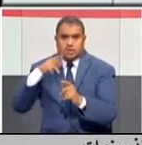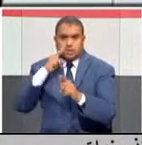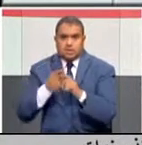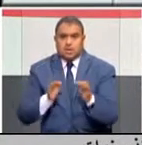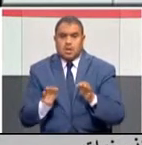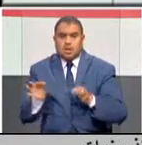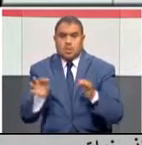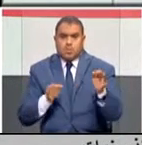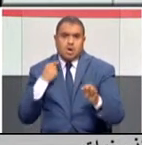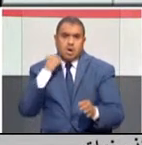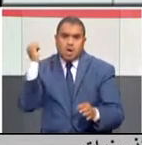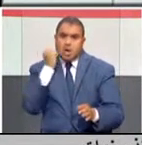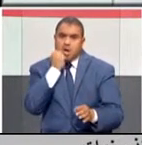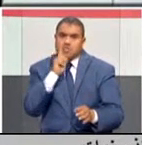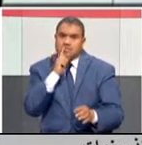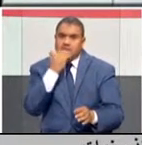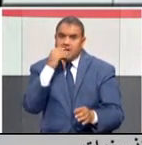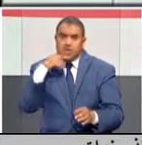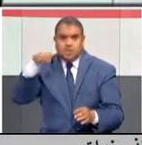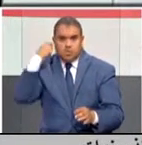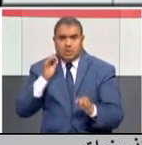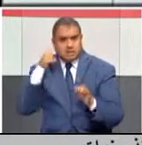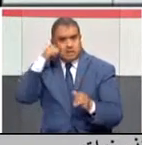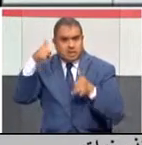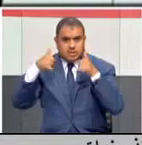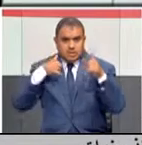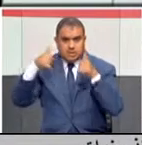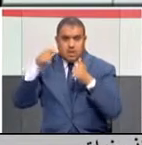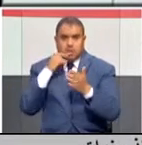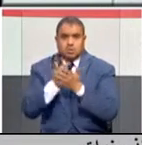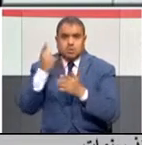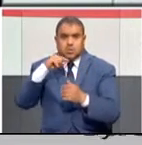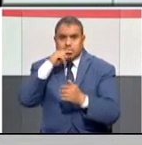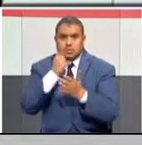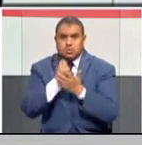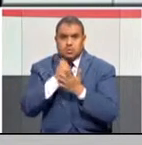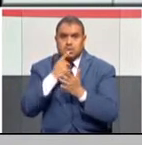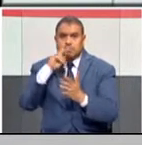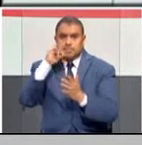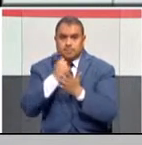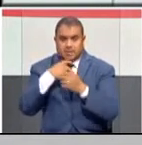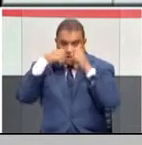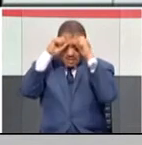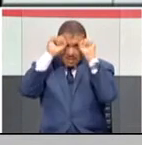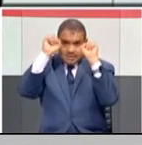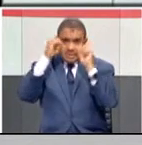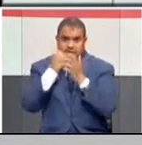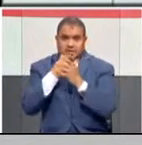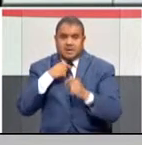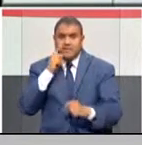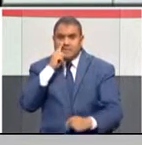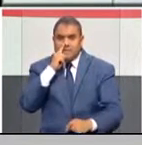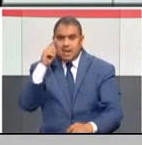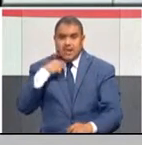شهد المهندس عاطف حلمي وزير الاتصالات وتكنولوجيا المعلومات والسيدة تولا ييربولا